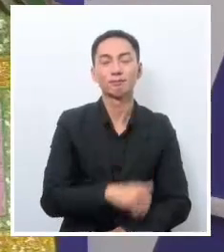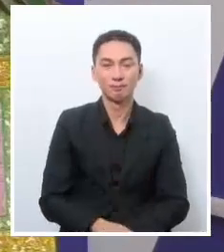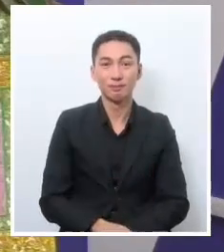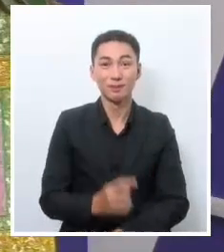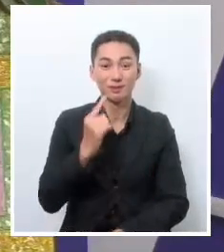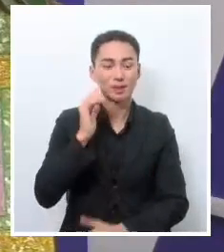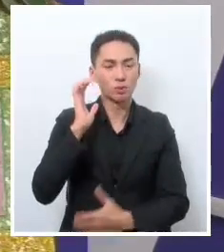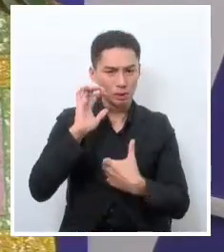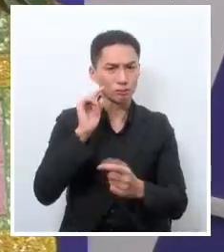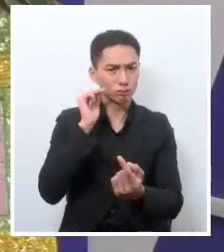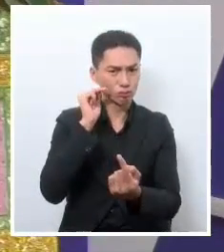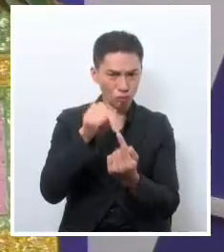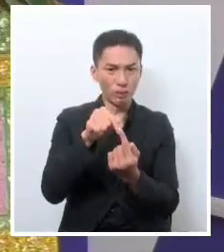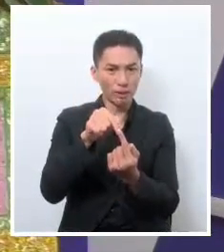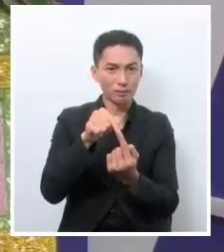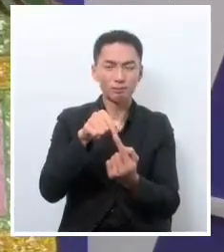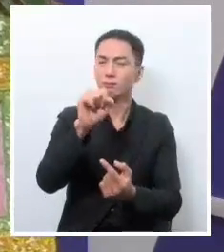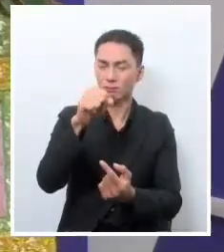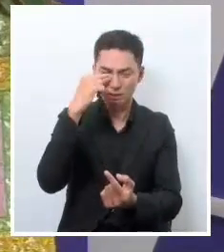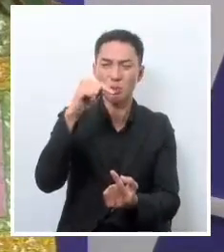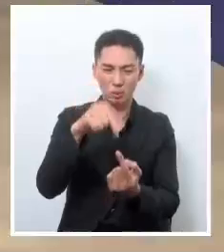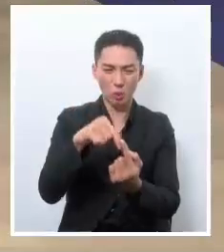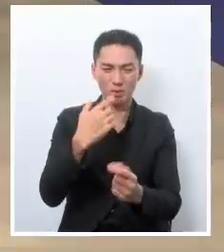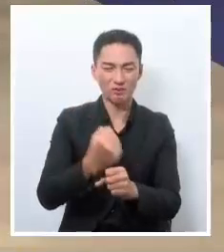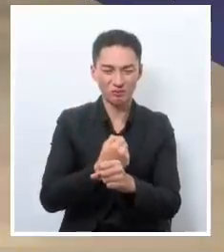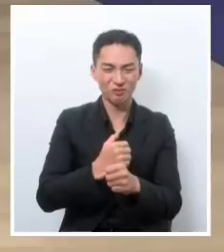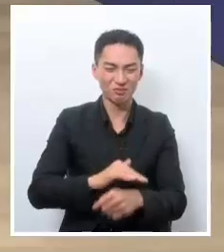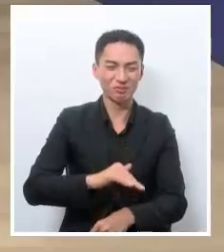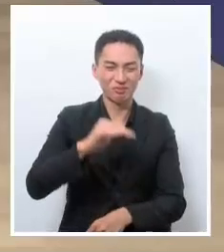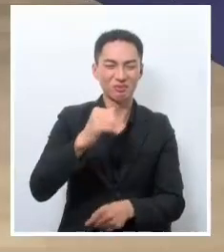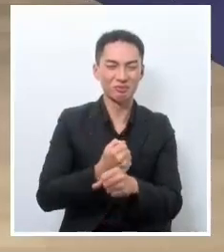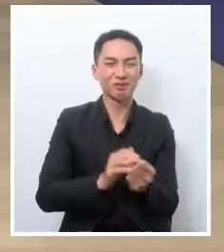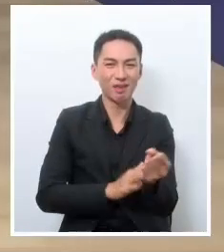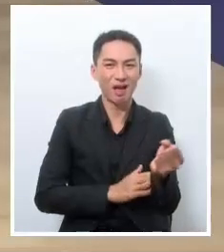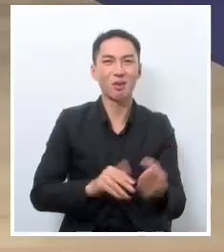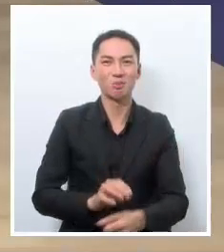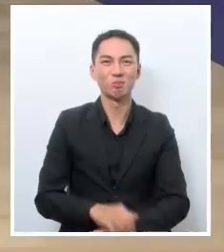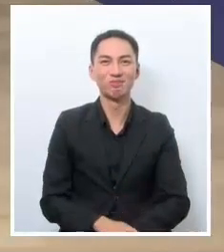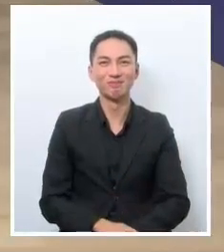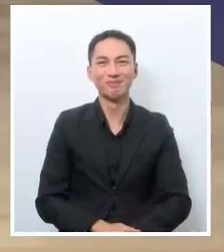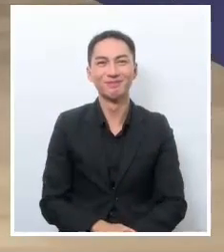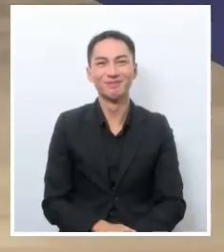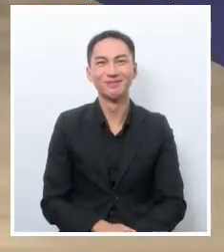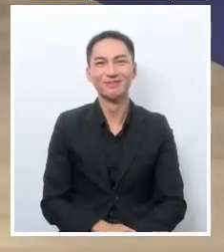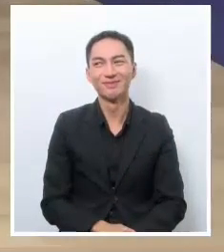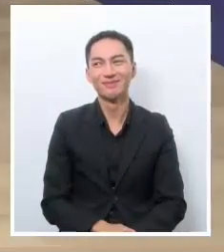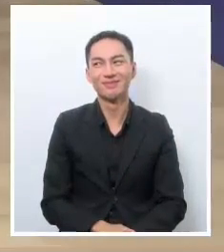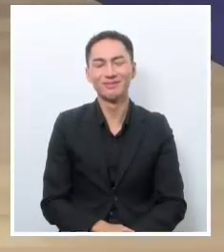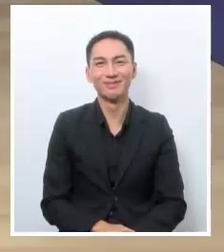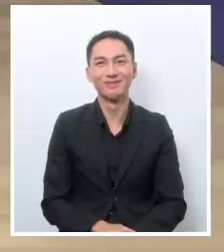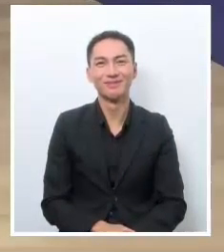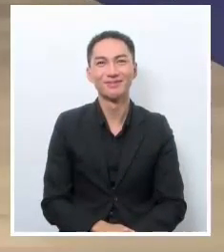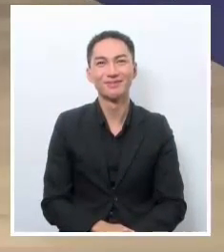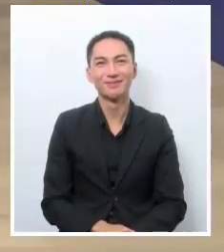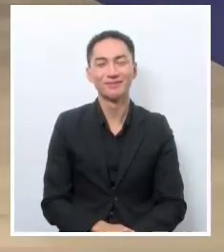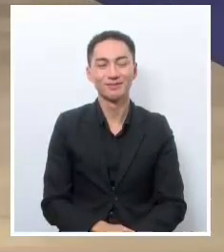ใช่มั้ยครับตัวลิงคิดว่าเหมาะครับเพราะเราฝึกมานานแล้วใช่ครับโอเคครับมาด้านนี้บ้างนะครับอ่าน้องๆเนี่ยอยากจะให้ฝากถึงคนที่